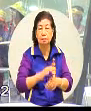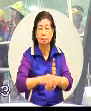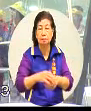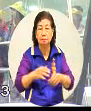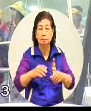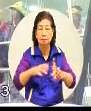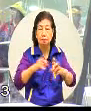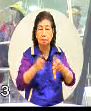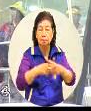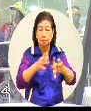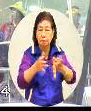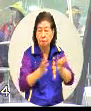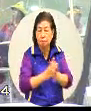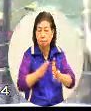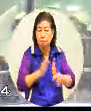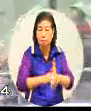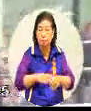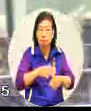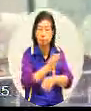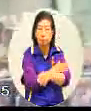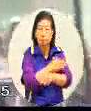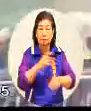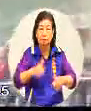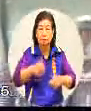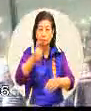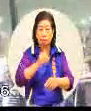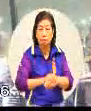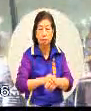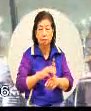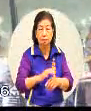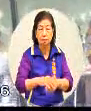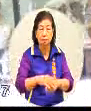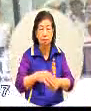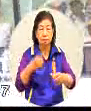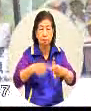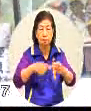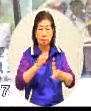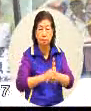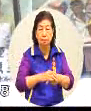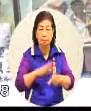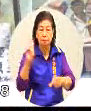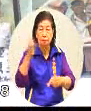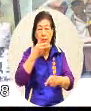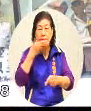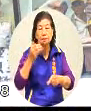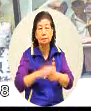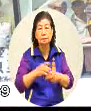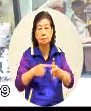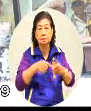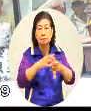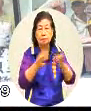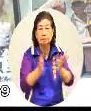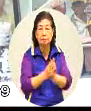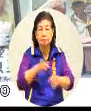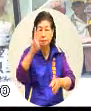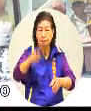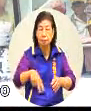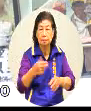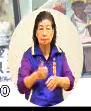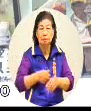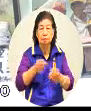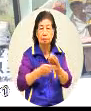组陈清广组长叶处水利小组刘清贵里